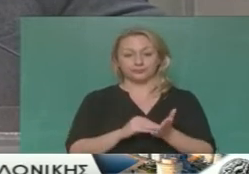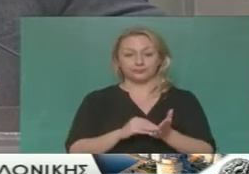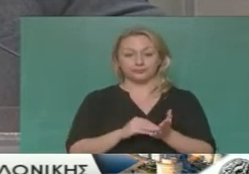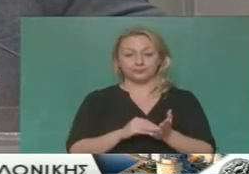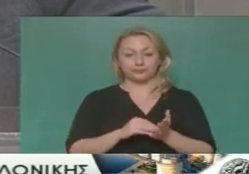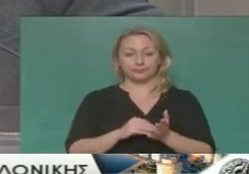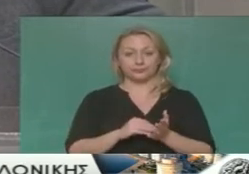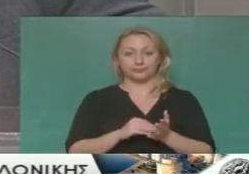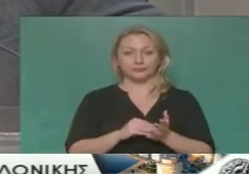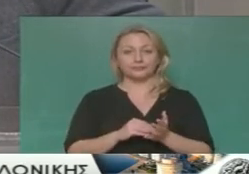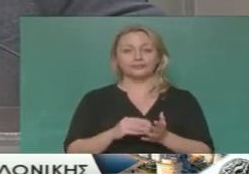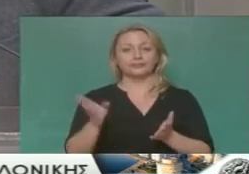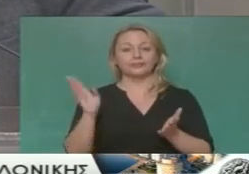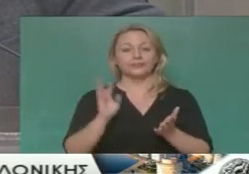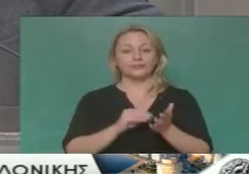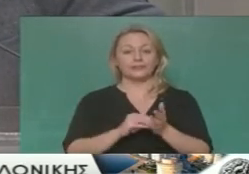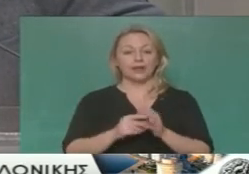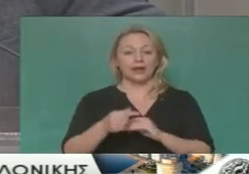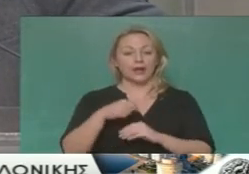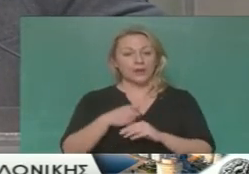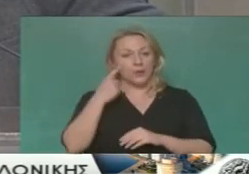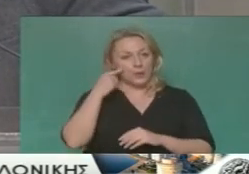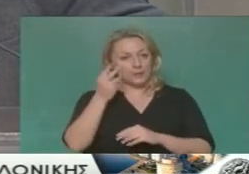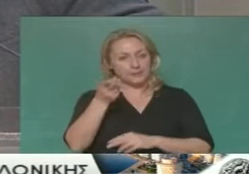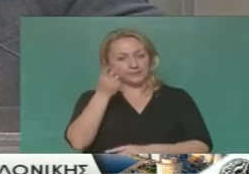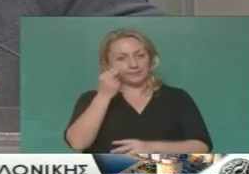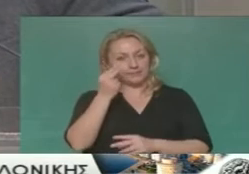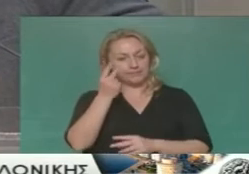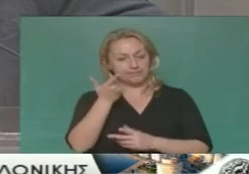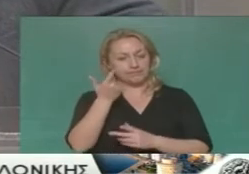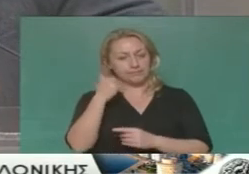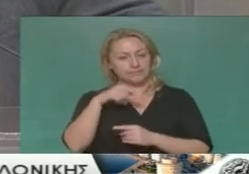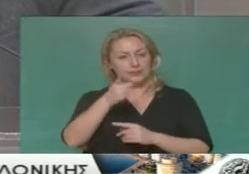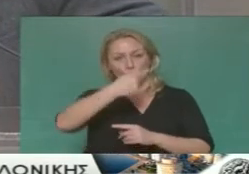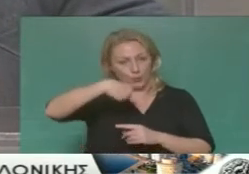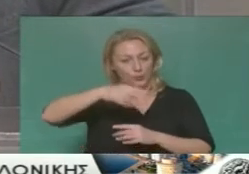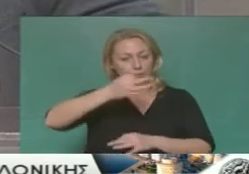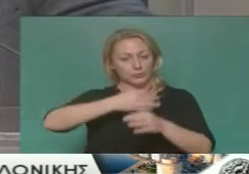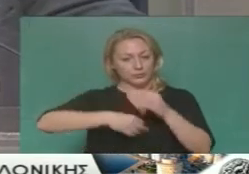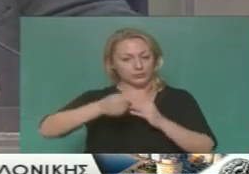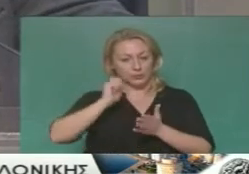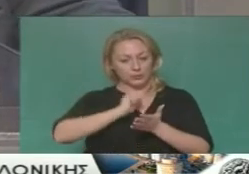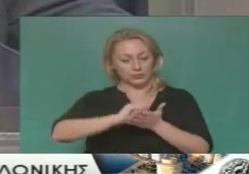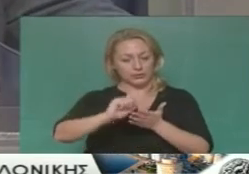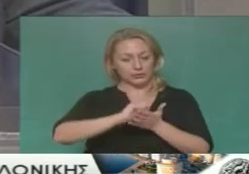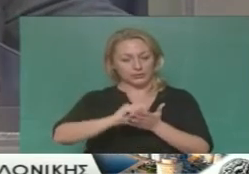είδαμε ότι αναφερθήκαν, παρακολούθησαμε προσοχή, όπως σας είπα προηγουμένως στους πάντες, κρατάω και θα ήθελα